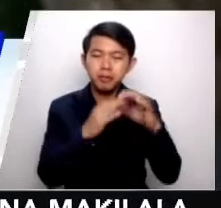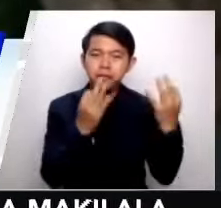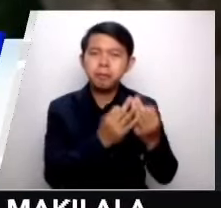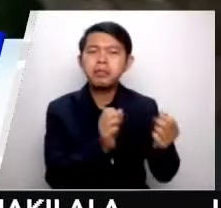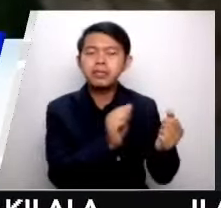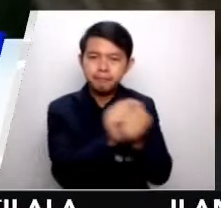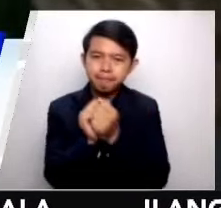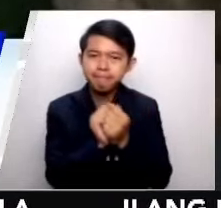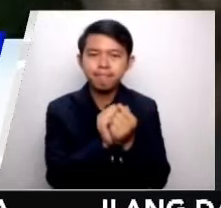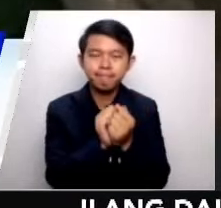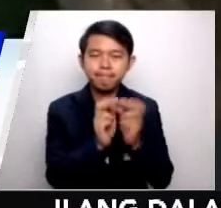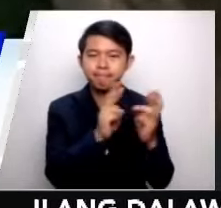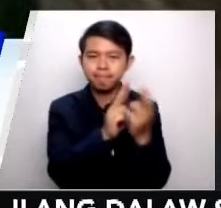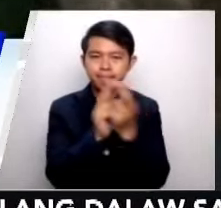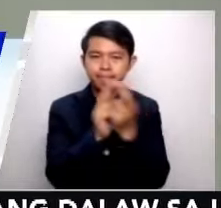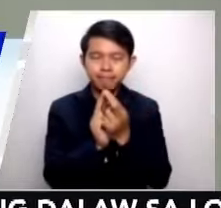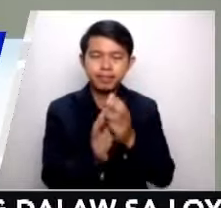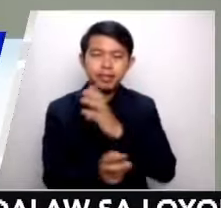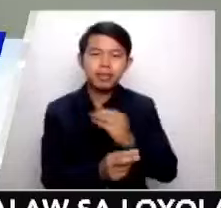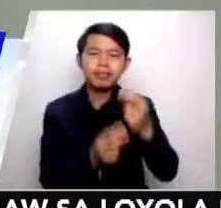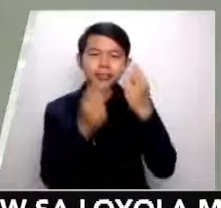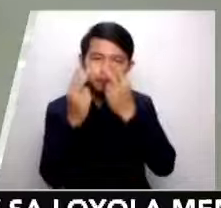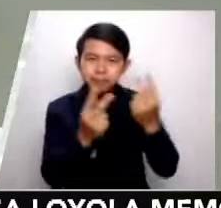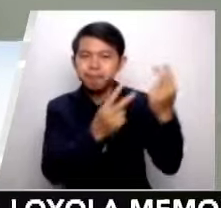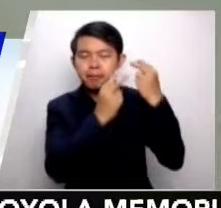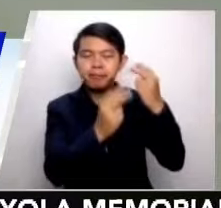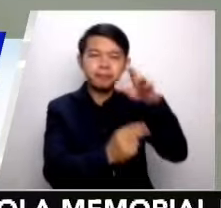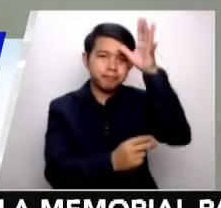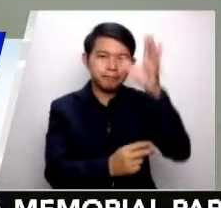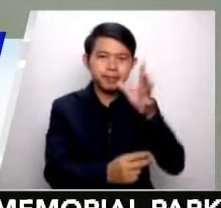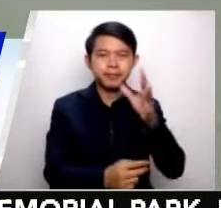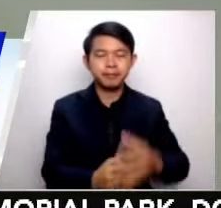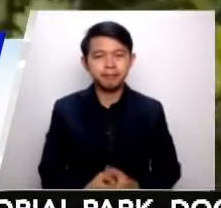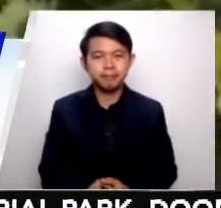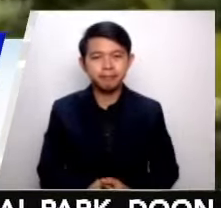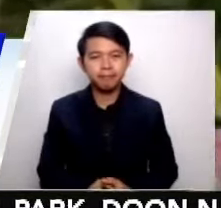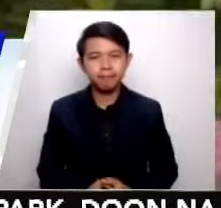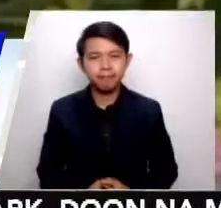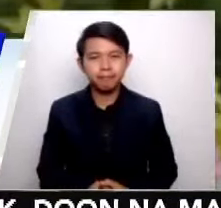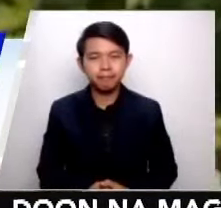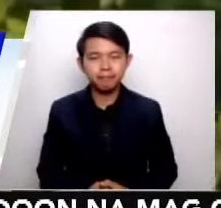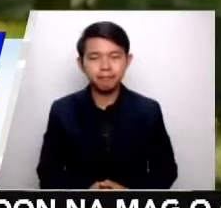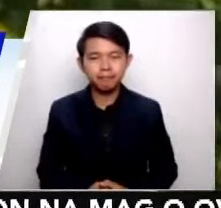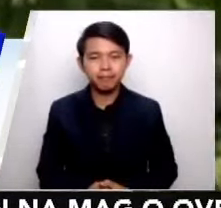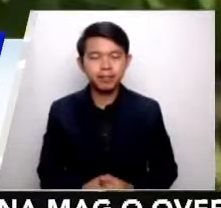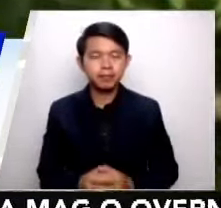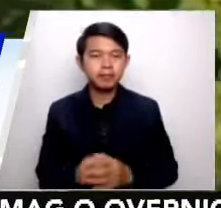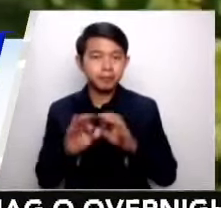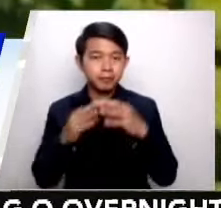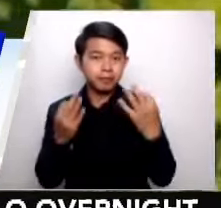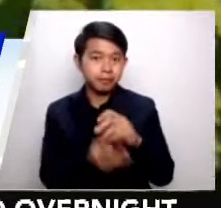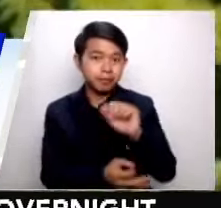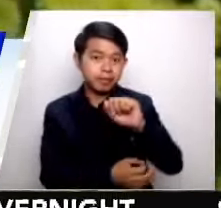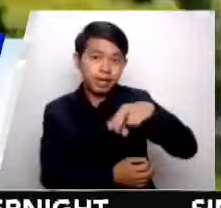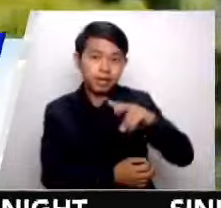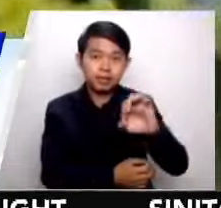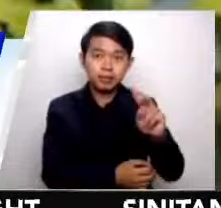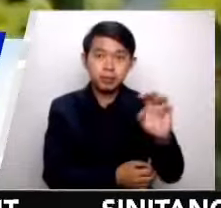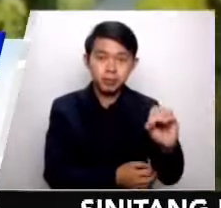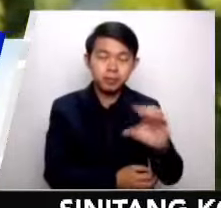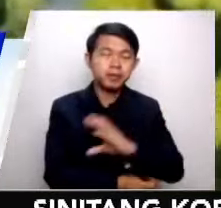in memory of our parents. Dito nakalibing ang mag-iinang Aquino, sina dating Senador Ninoy, dating Pangulong